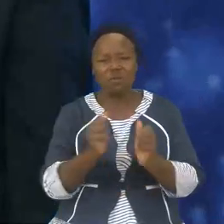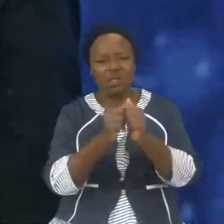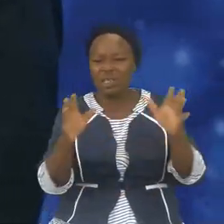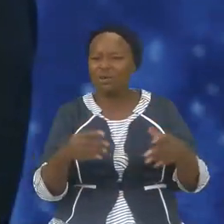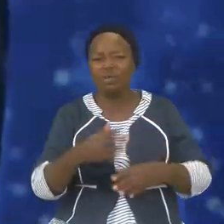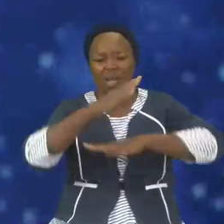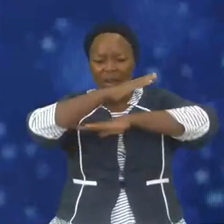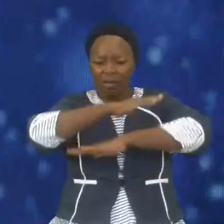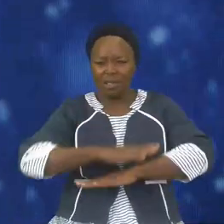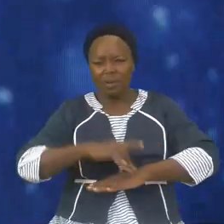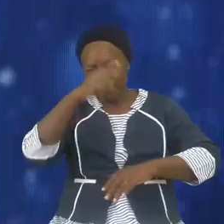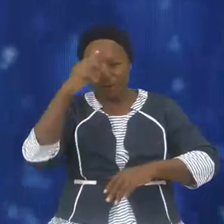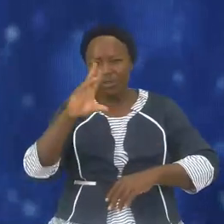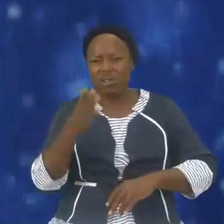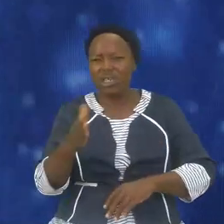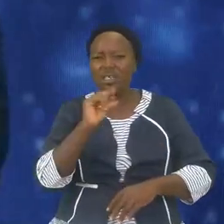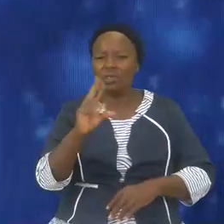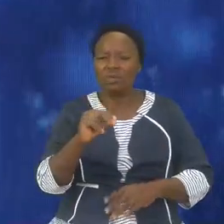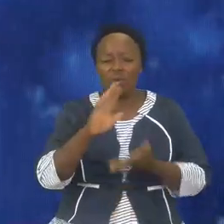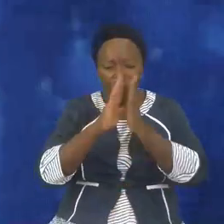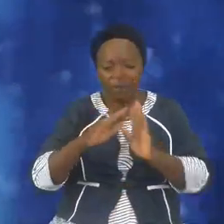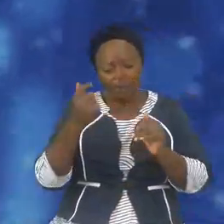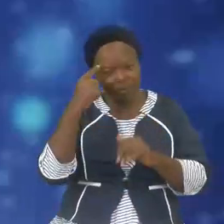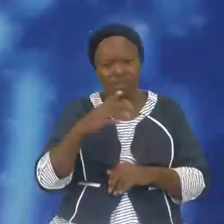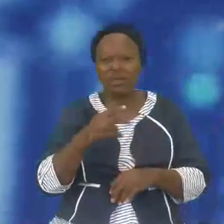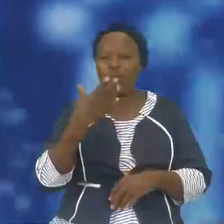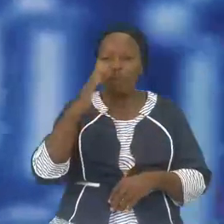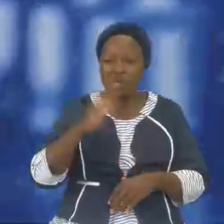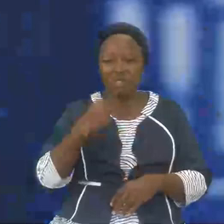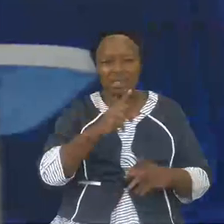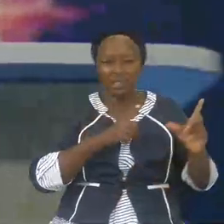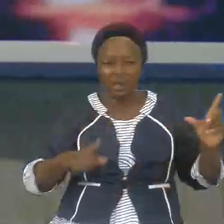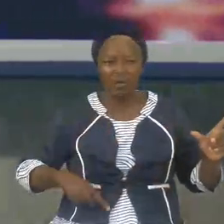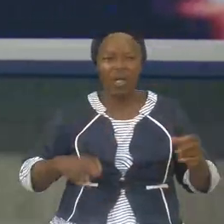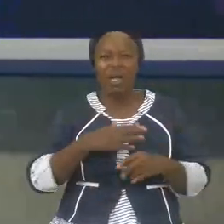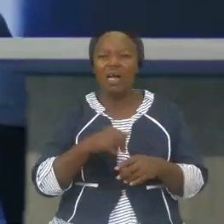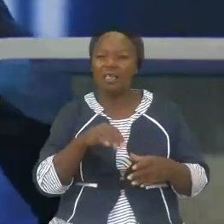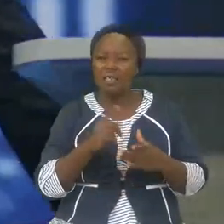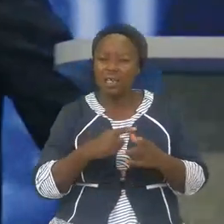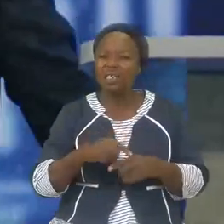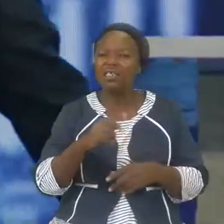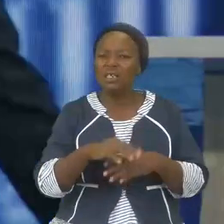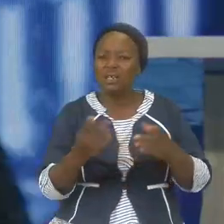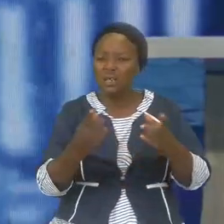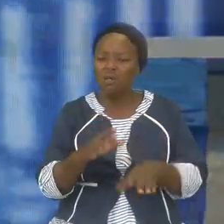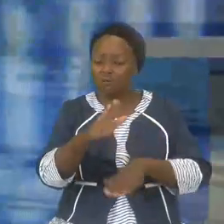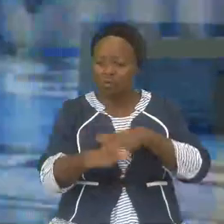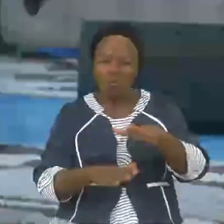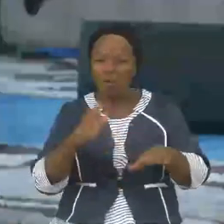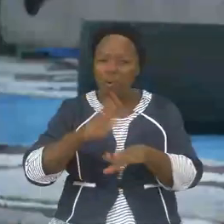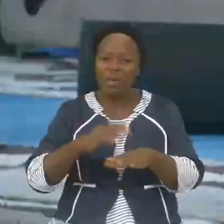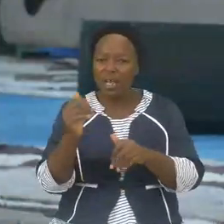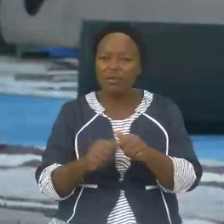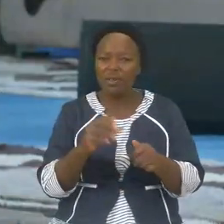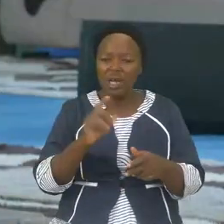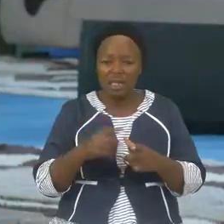au cours du jour, de la journée, un homme très méchant, un homme dangereux, et il arrête tous ceux qui